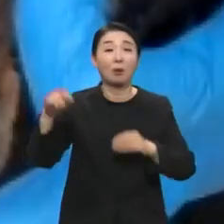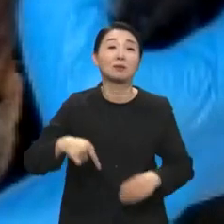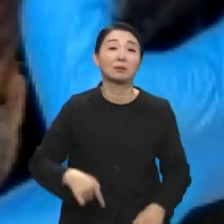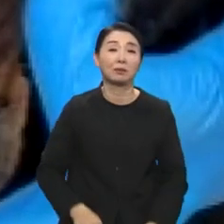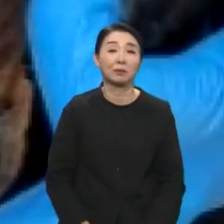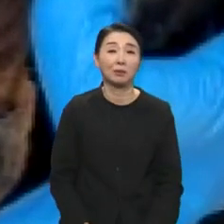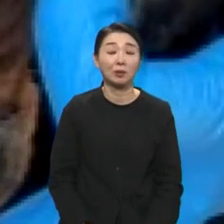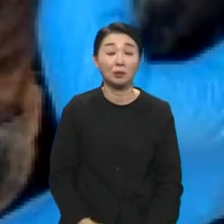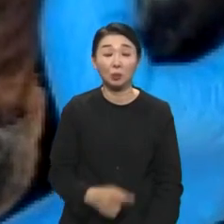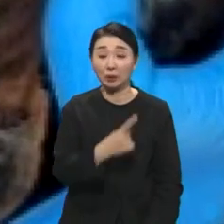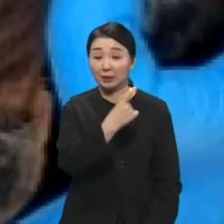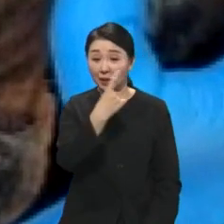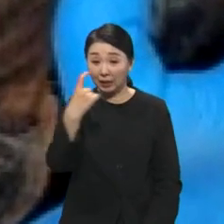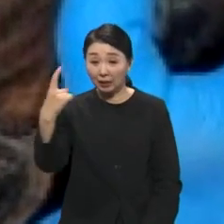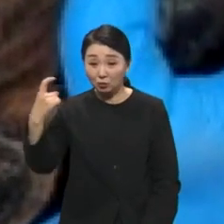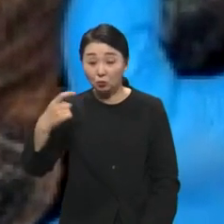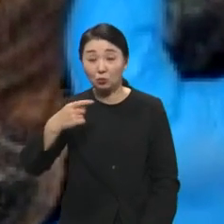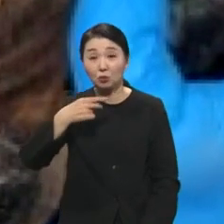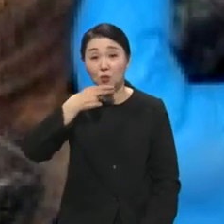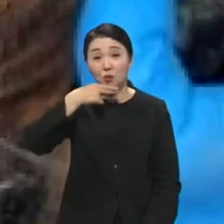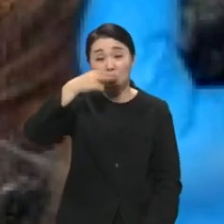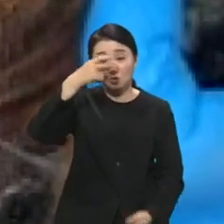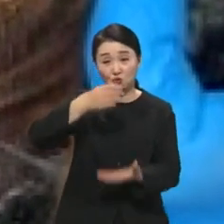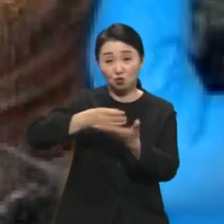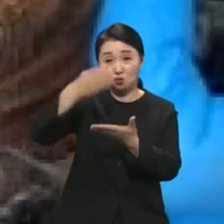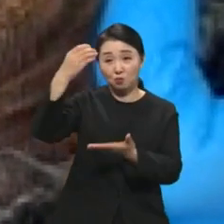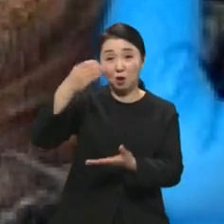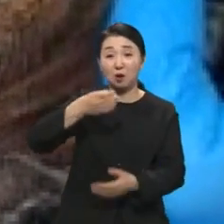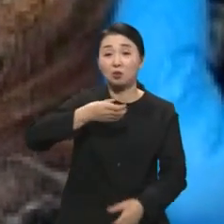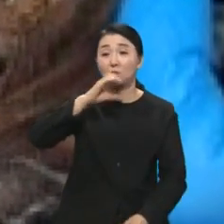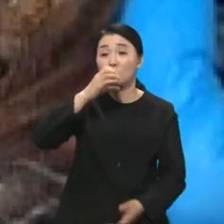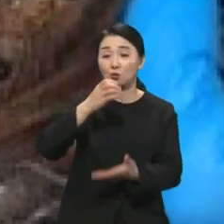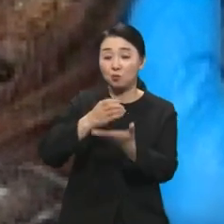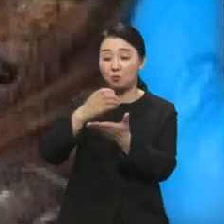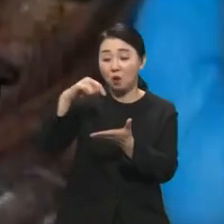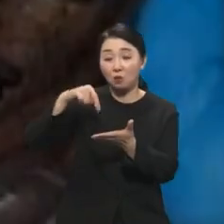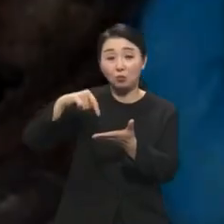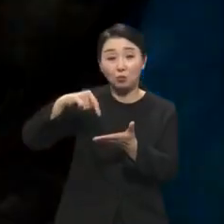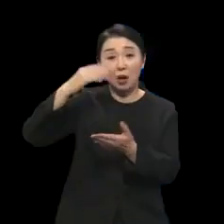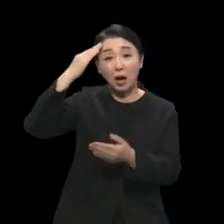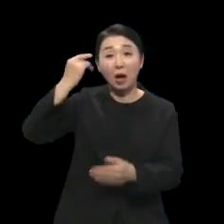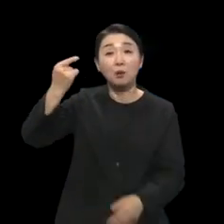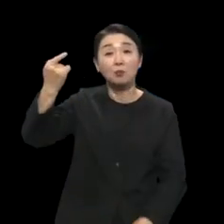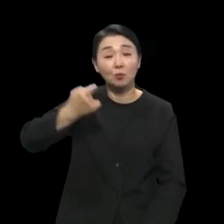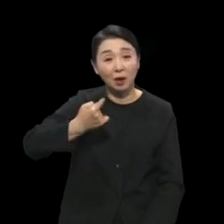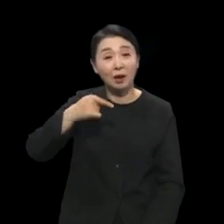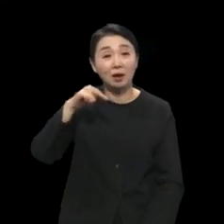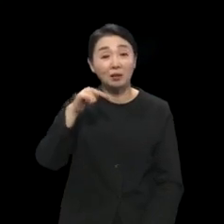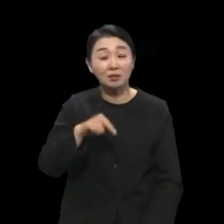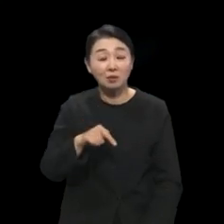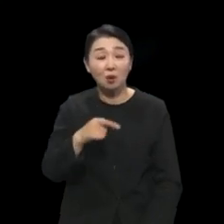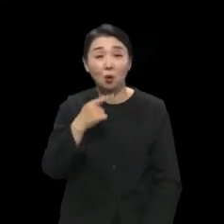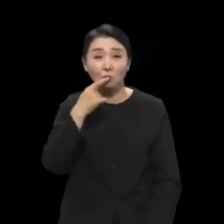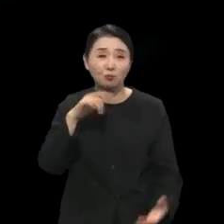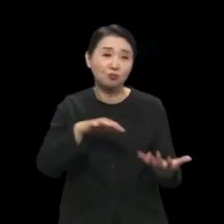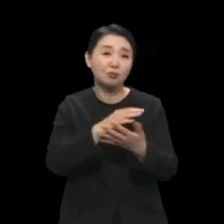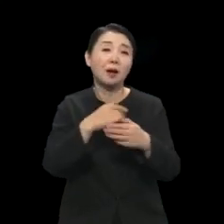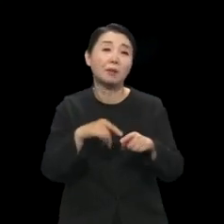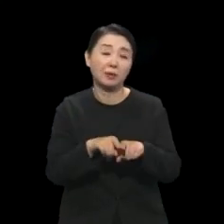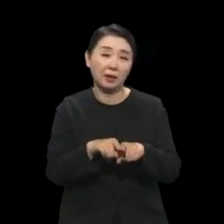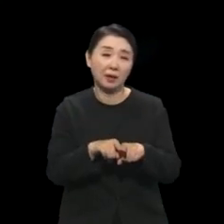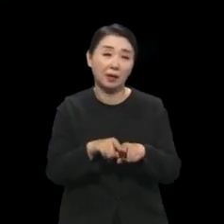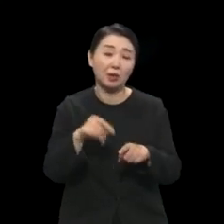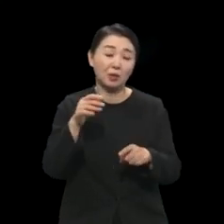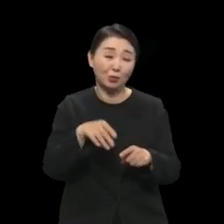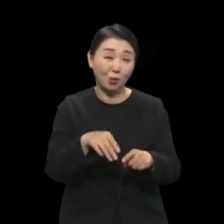그 향수라 그가 뭐 술병이 음료수 네 국서는 이거를 희석시키는 거죠 그런 다음에